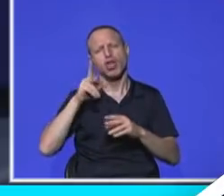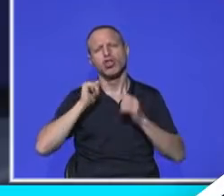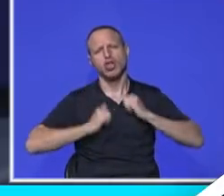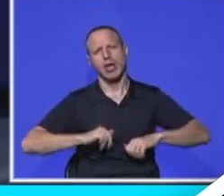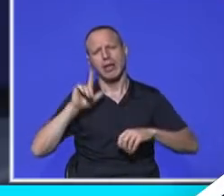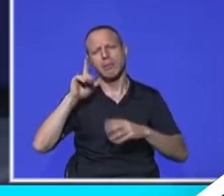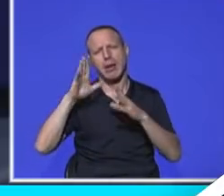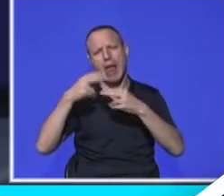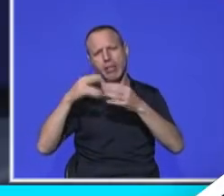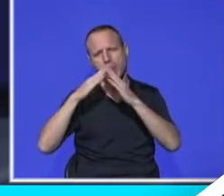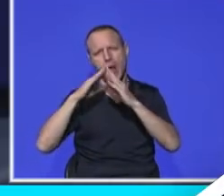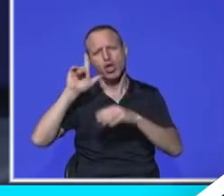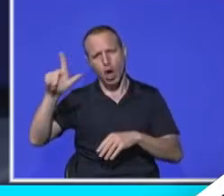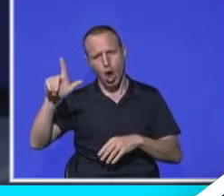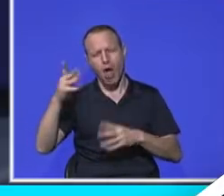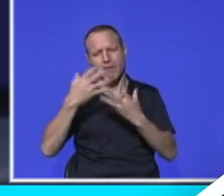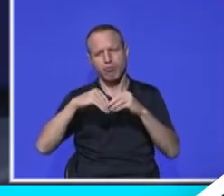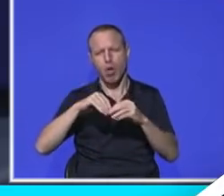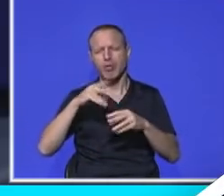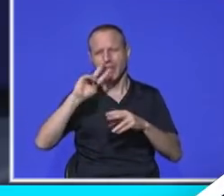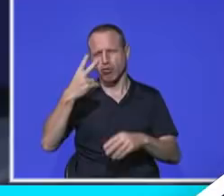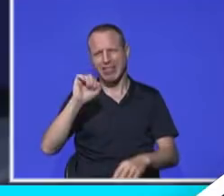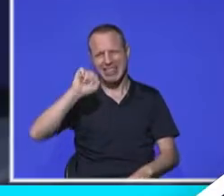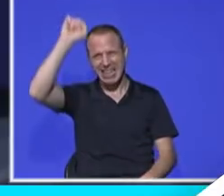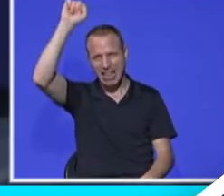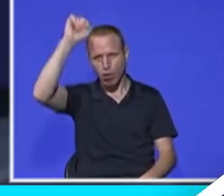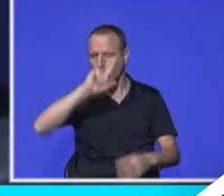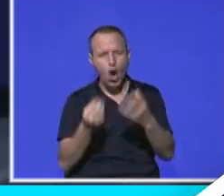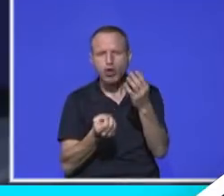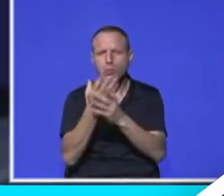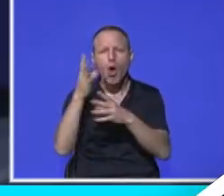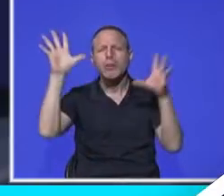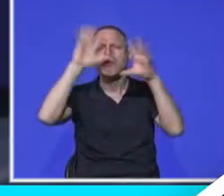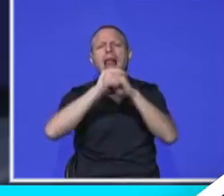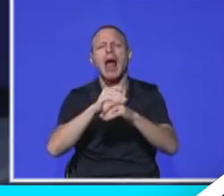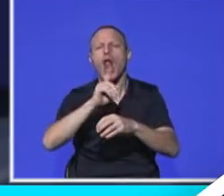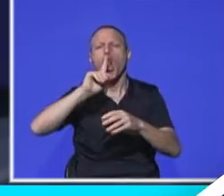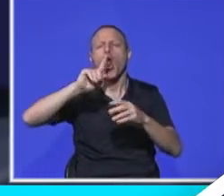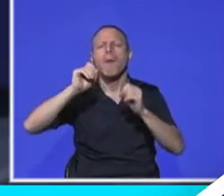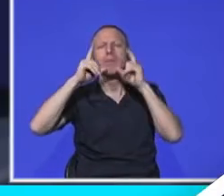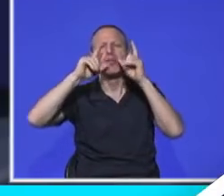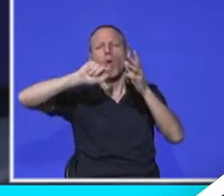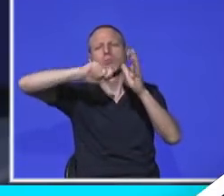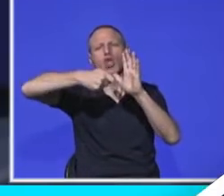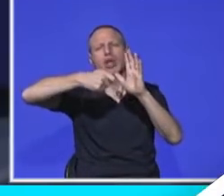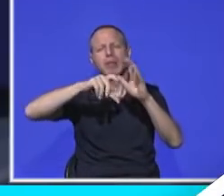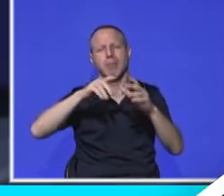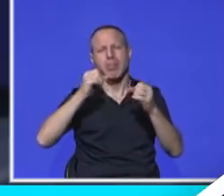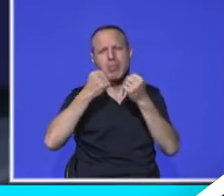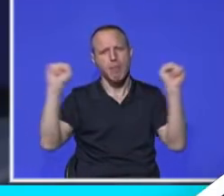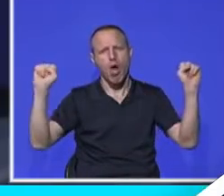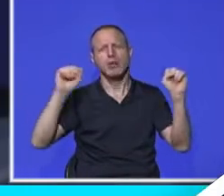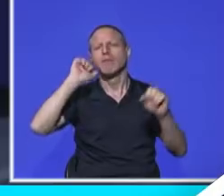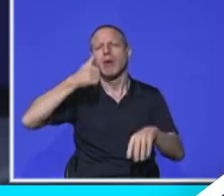ולמשפחתו. דבר שני, דיקטטורות לא צומחות בין לילה, לוסי. זה לא שפתאום סוגרים את הדמוקרטיה וממחר יש דיקטטורה, זה לא עובד